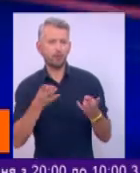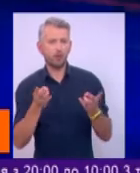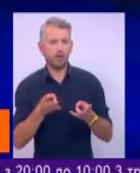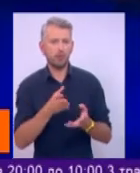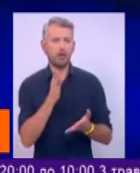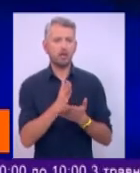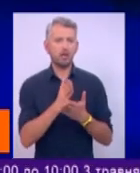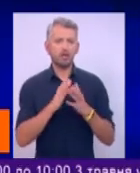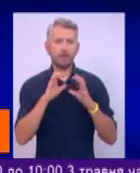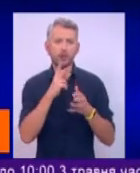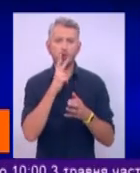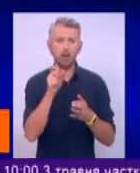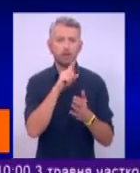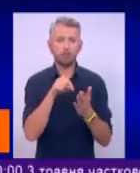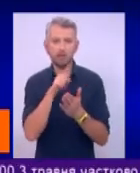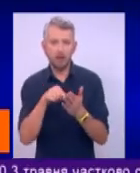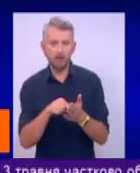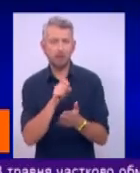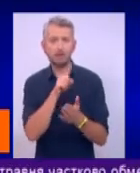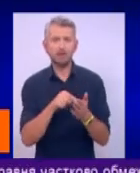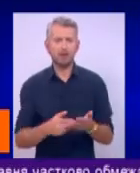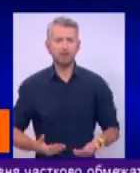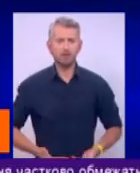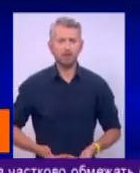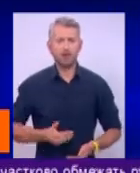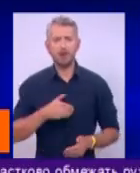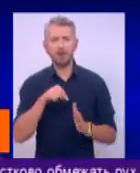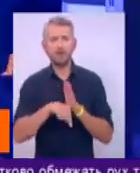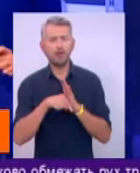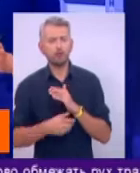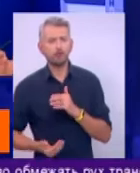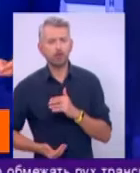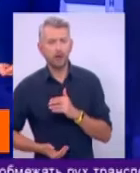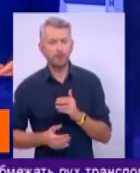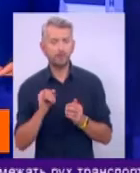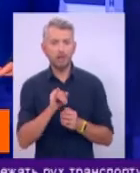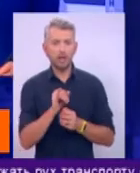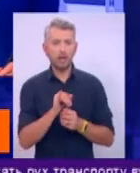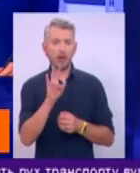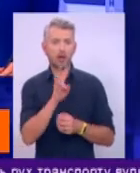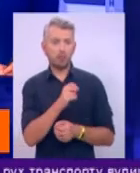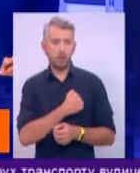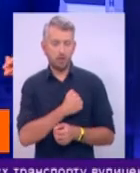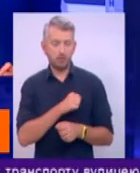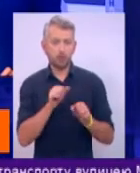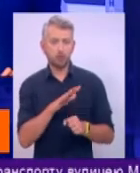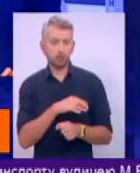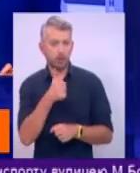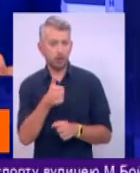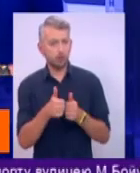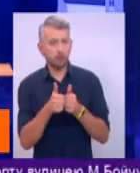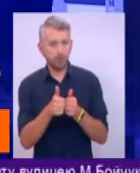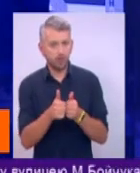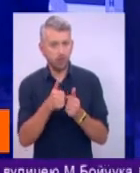є світоглядні питання, питання буття, сенсу життя. І якраз капелан може бути хорошим